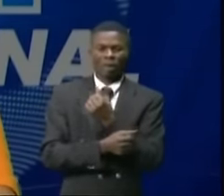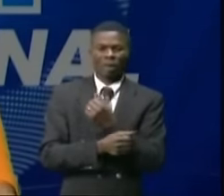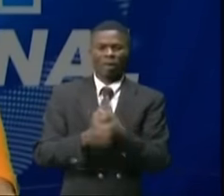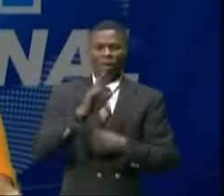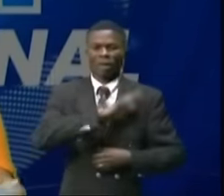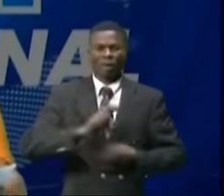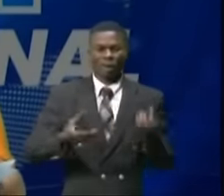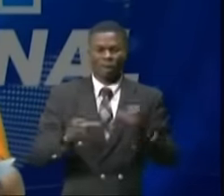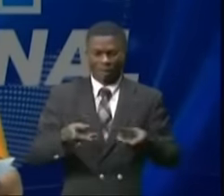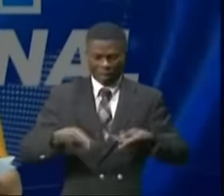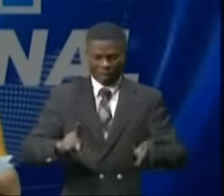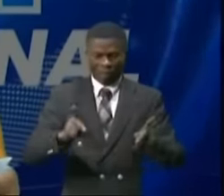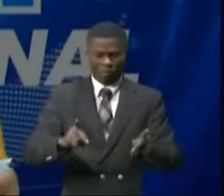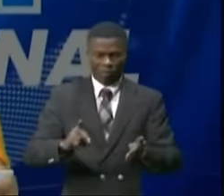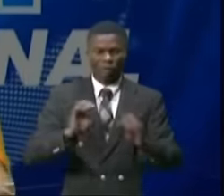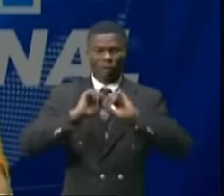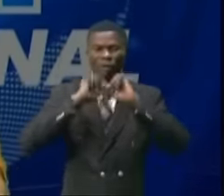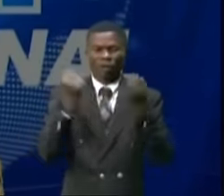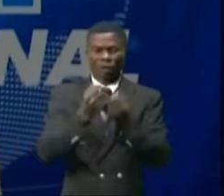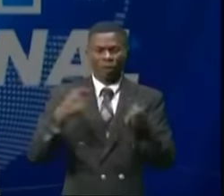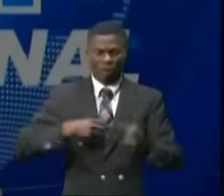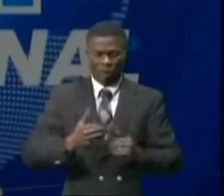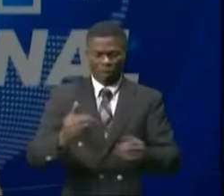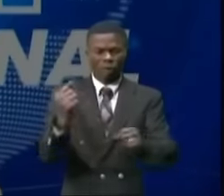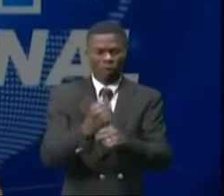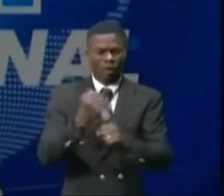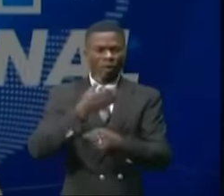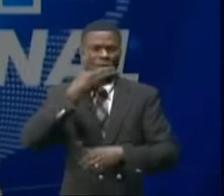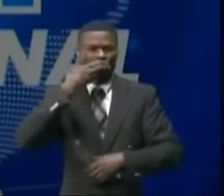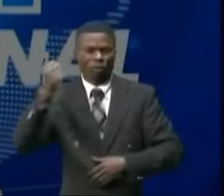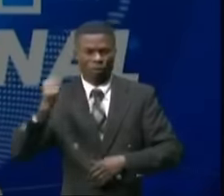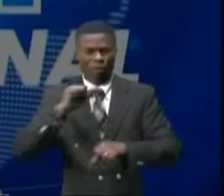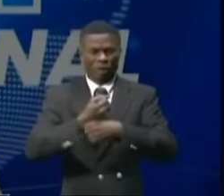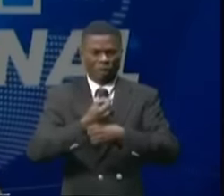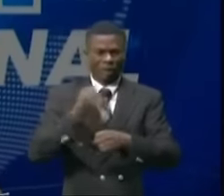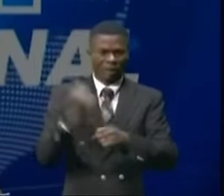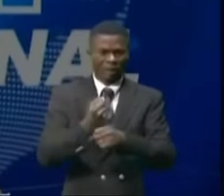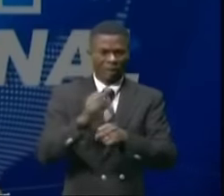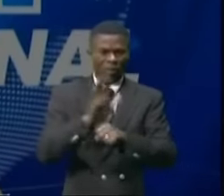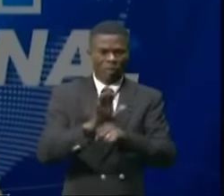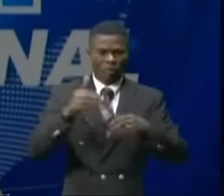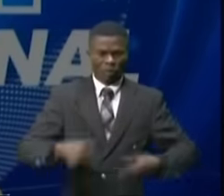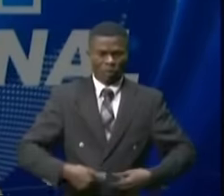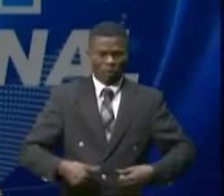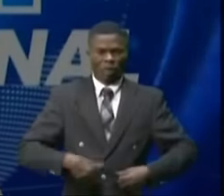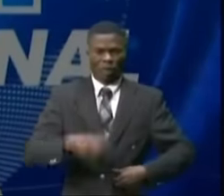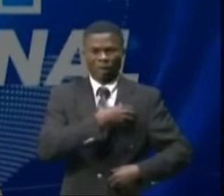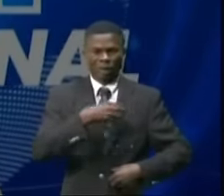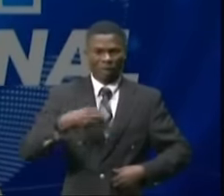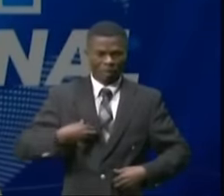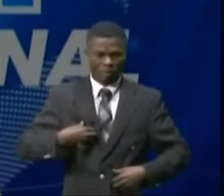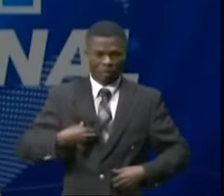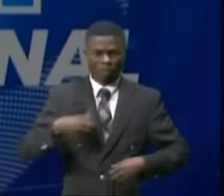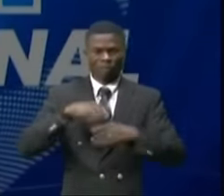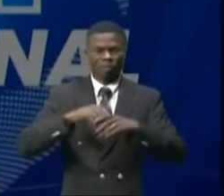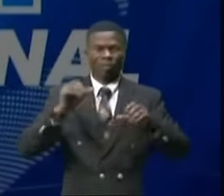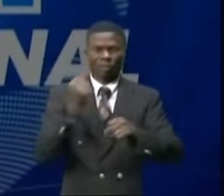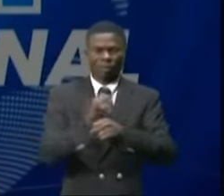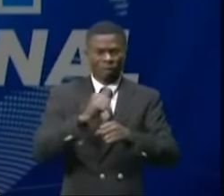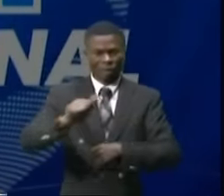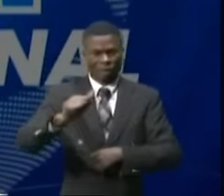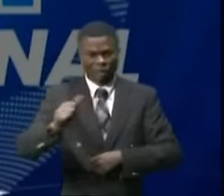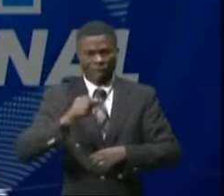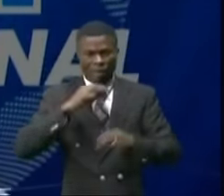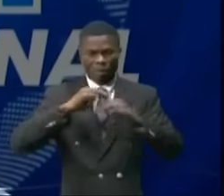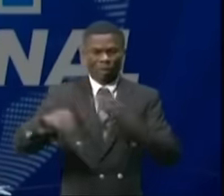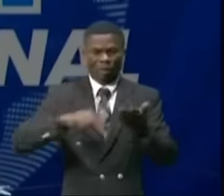afin de permettre à l'ANADEC de poursuivre l'œuvre salvatrice de création d'emplois des jeunes, des femmes, par l'entrepreneuriat. Ce message